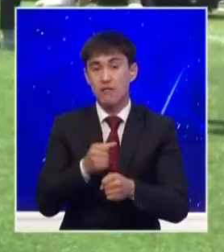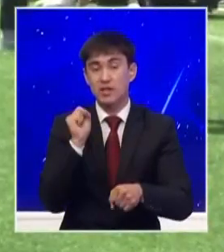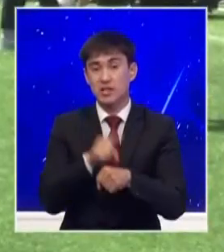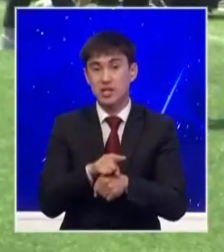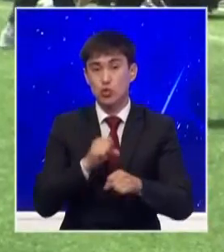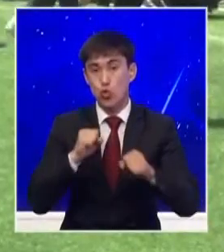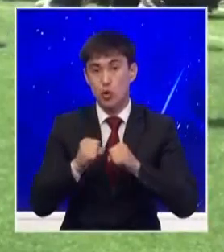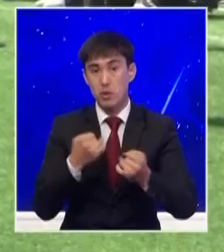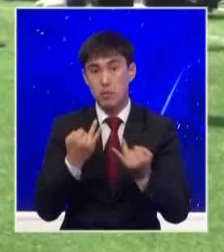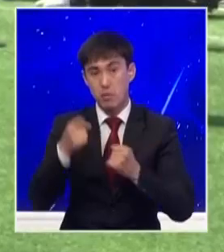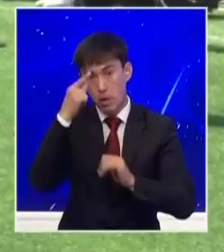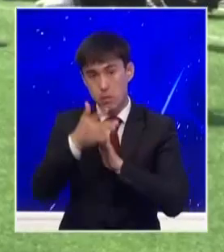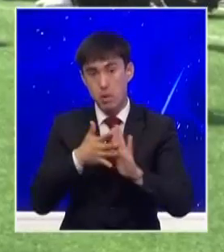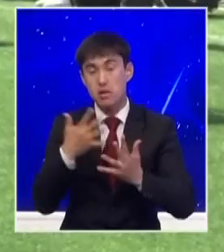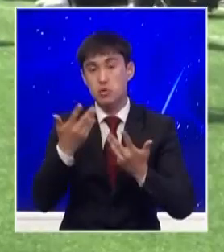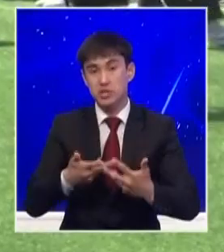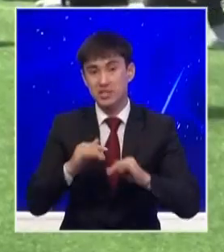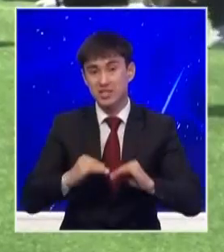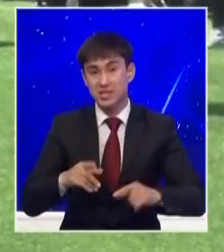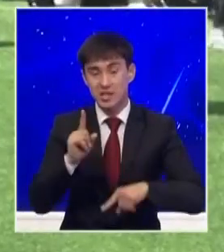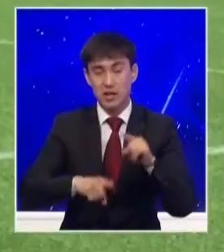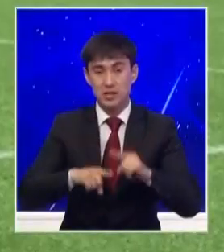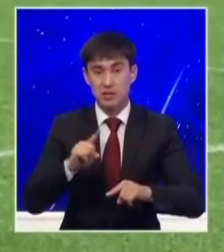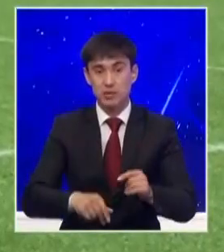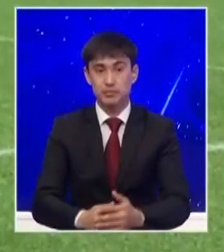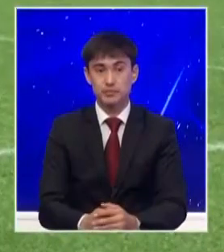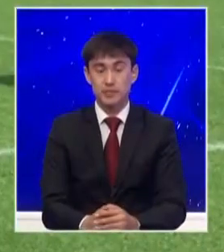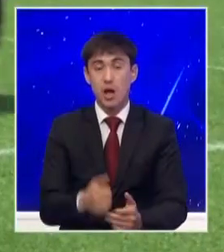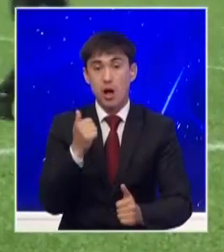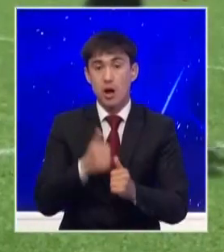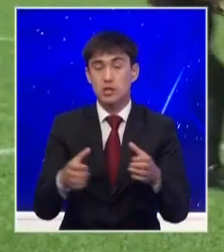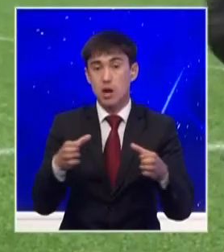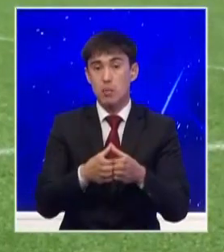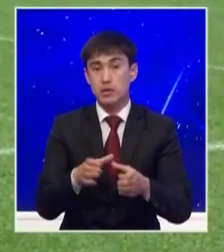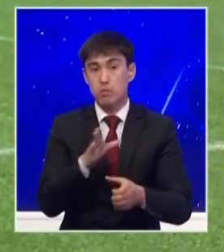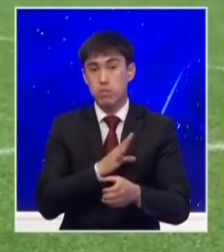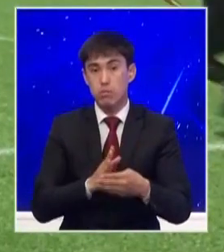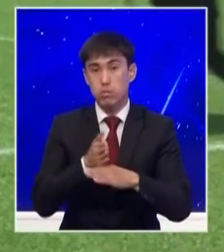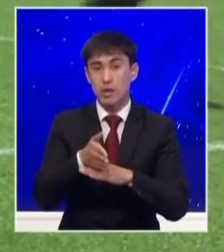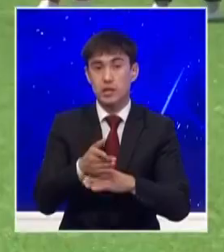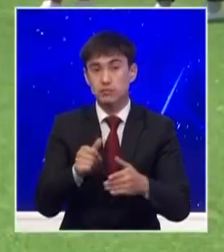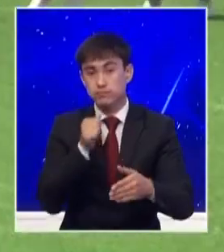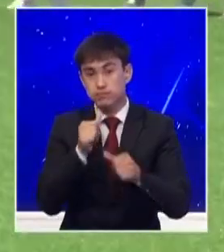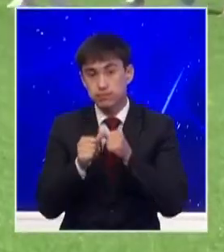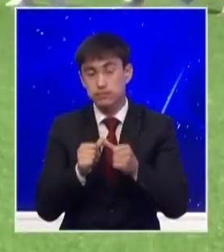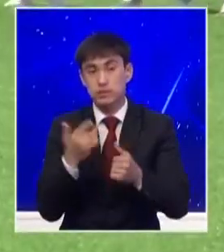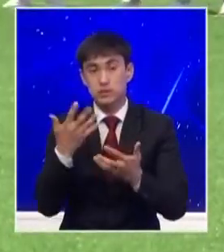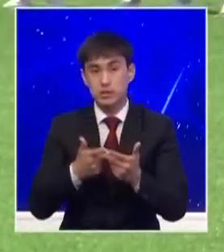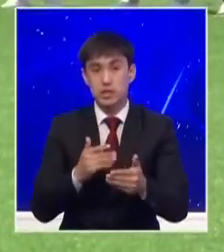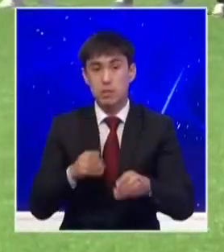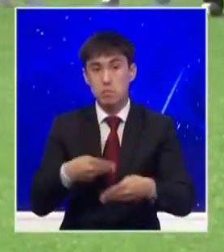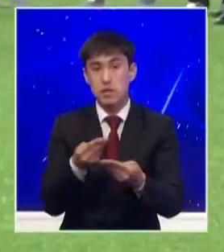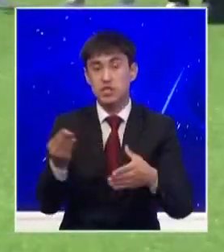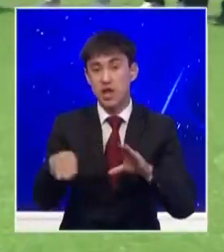задача – укрепить взаимопонимание между детьми и родителями. Каждой команде предстояло пройти ряд испытаний, в их числе